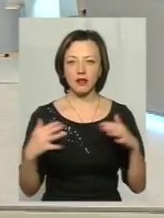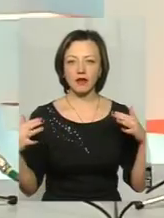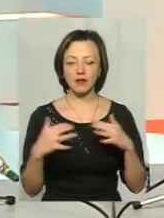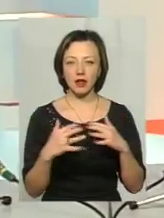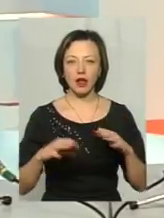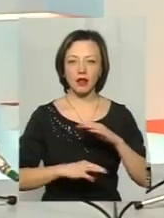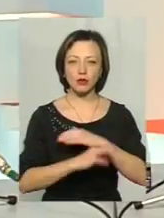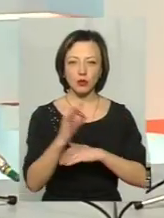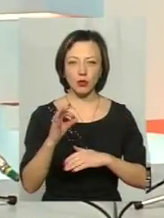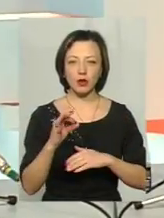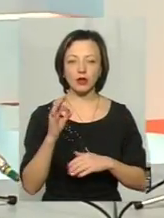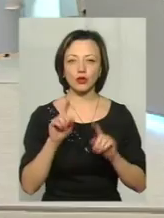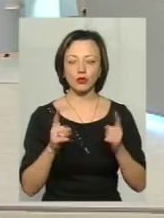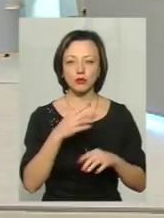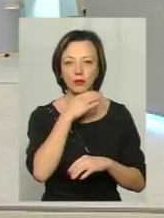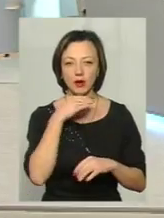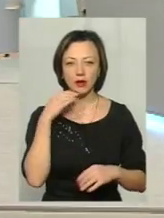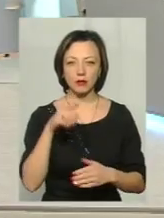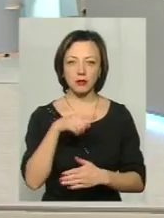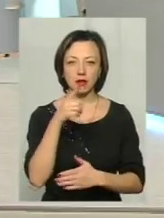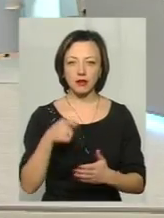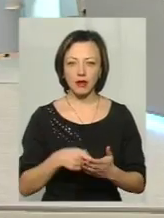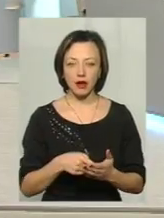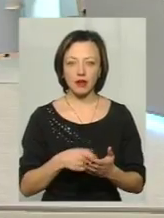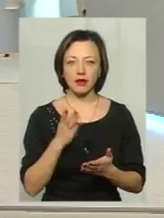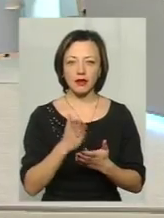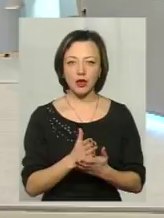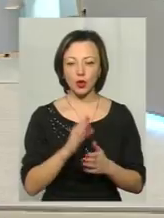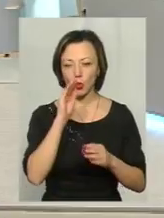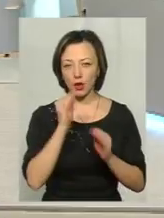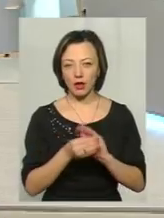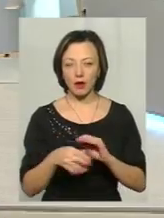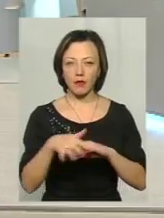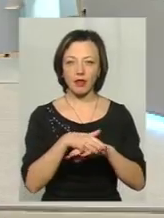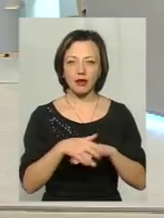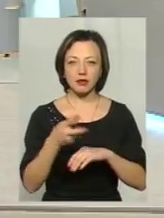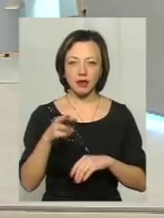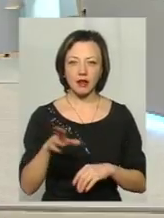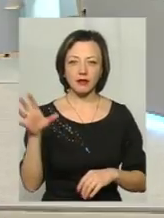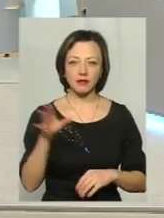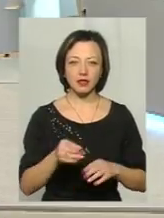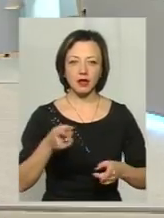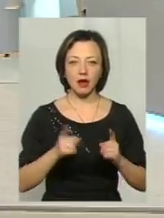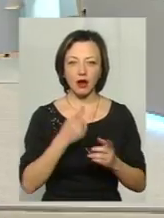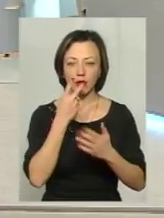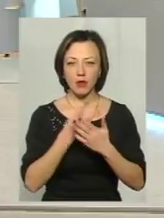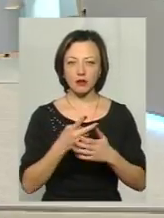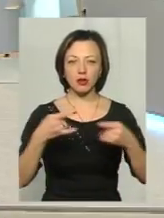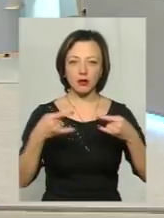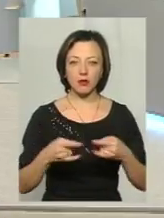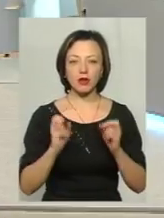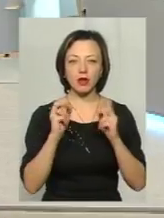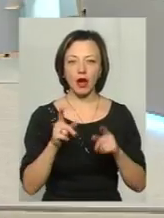багато питань є з укриттям населення. Всі реально бачили по телебаченню, як люди